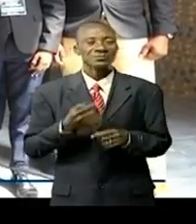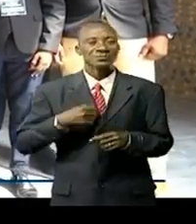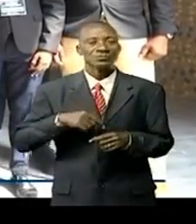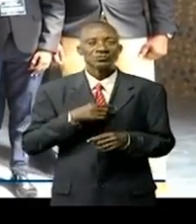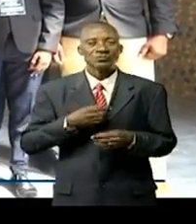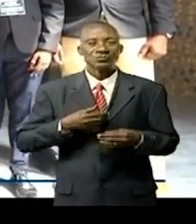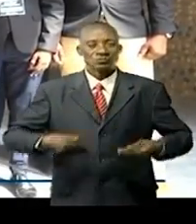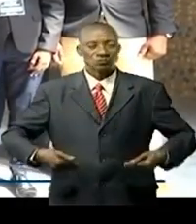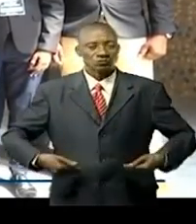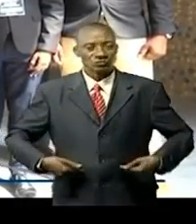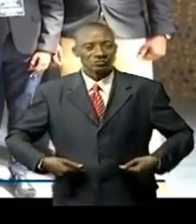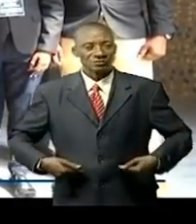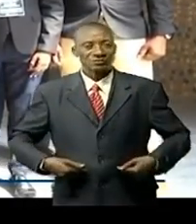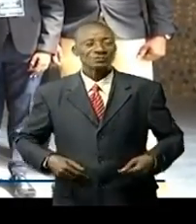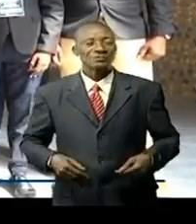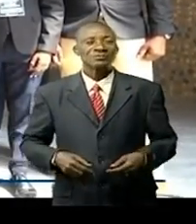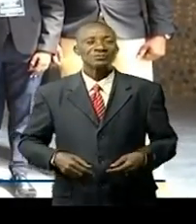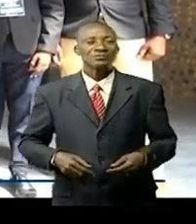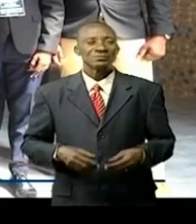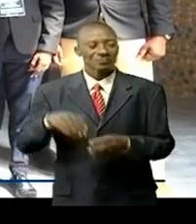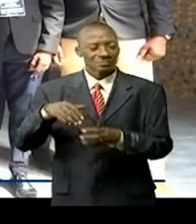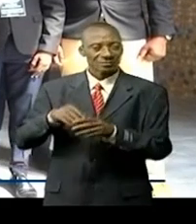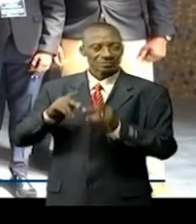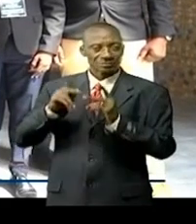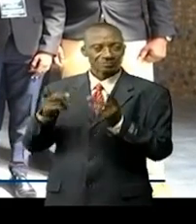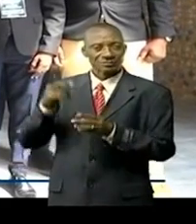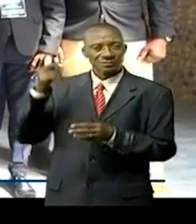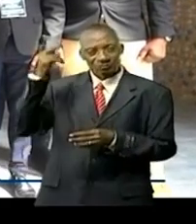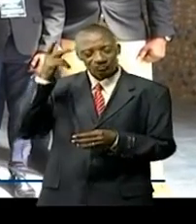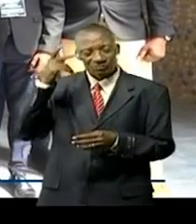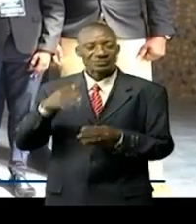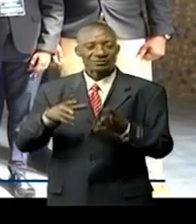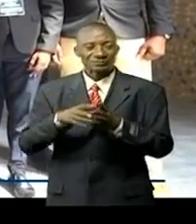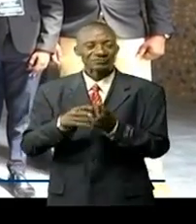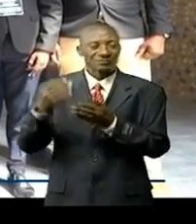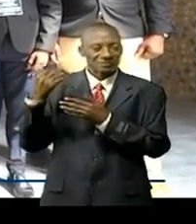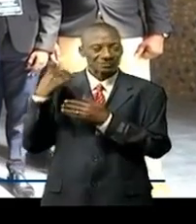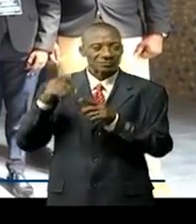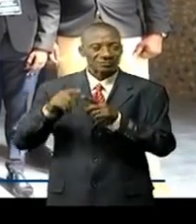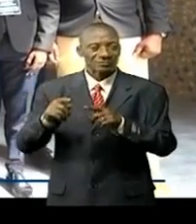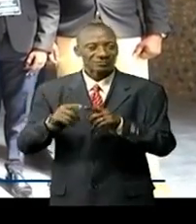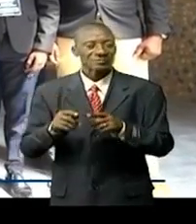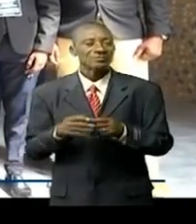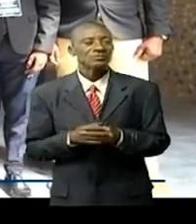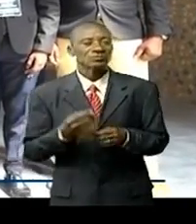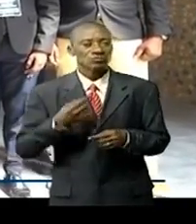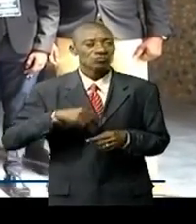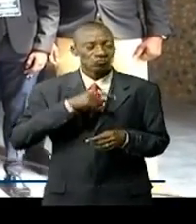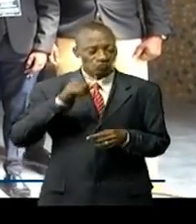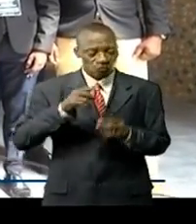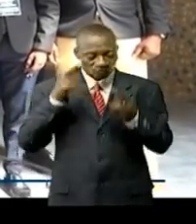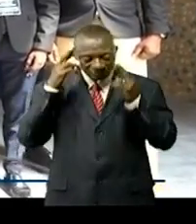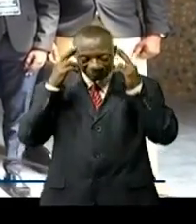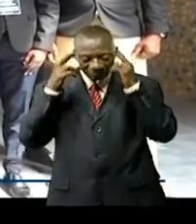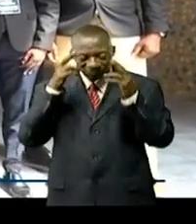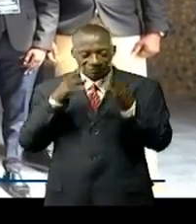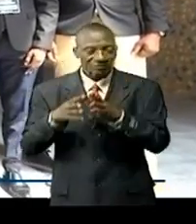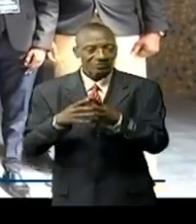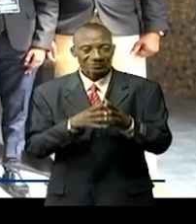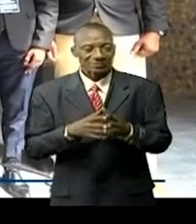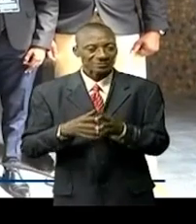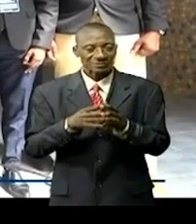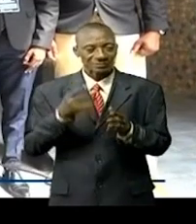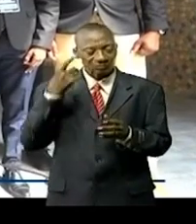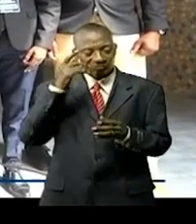censés transcender les partis politiques, transcender les personnalités, pour que nous puissions réfléchir ensemble s'agissant de notre